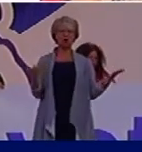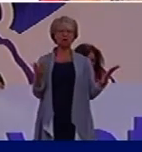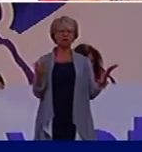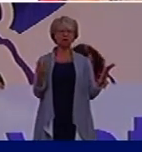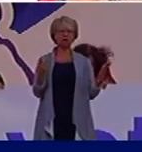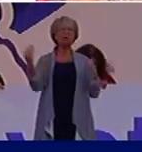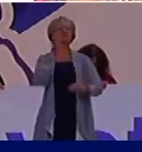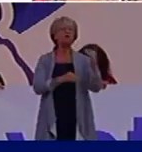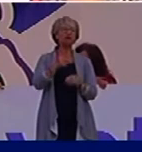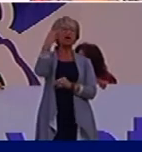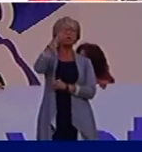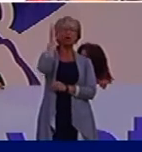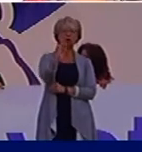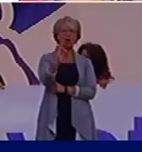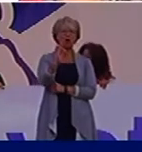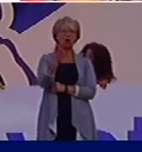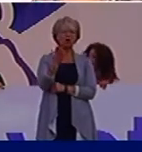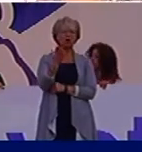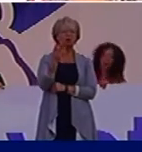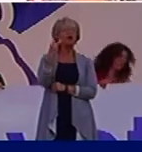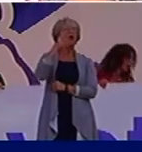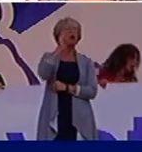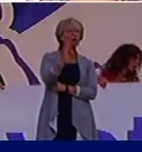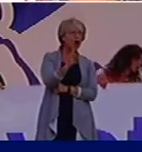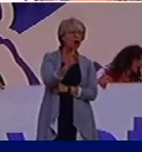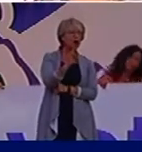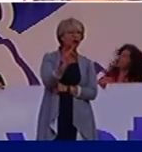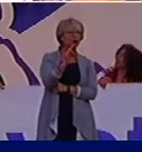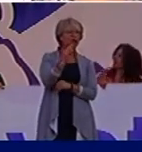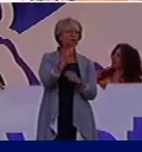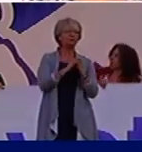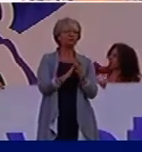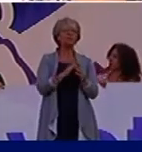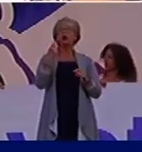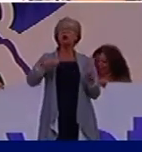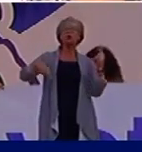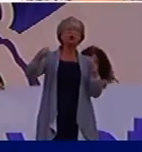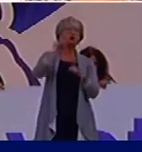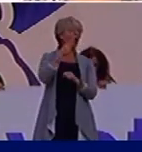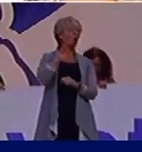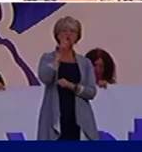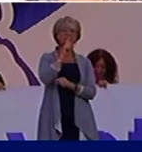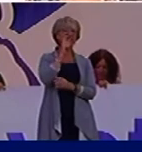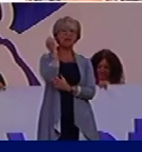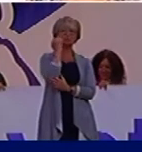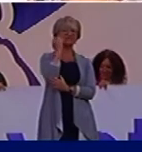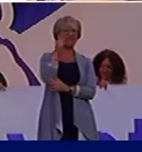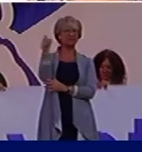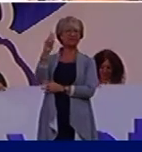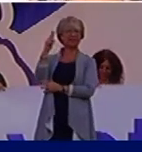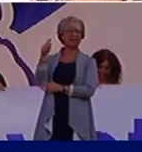no! Non fare i servi della gleba di Renzi! Noi non siamo servi della gleba!